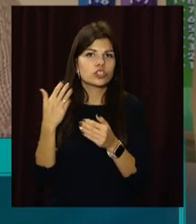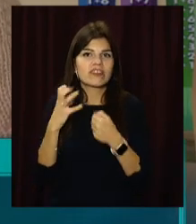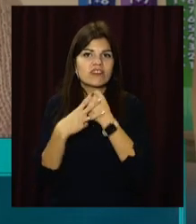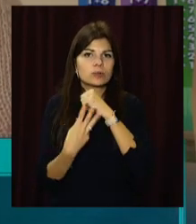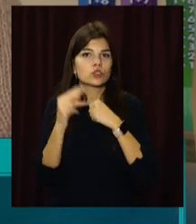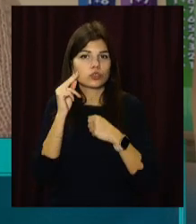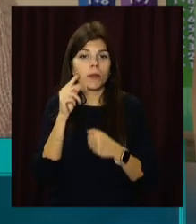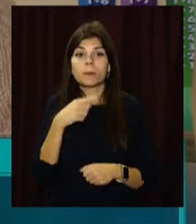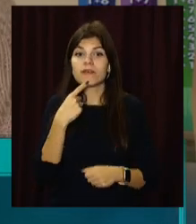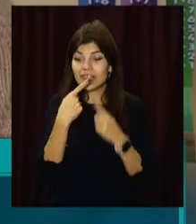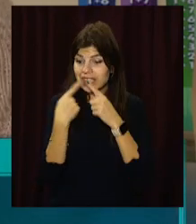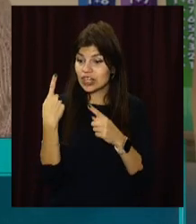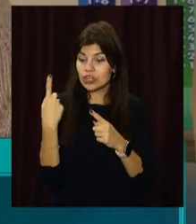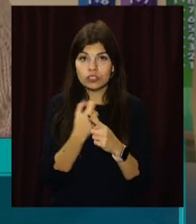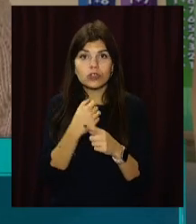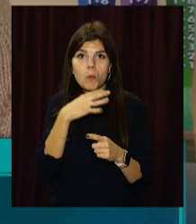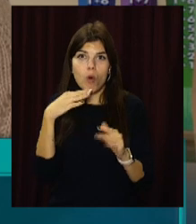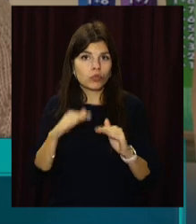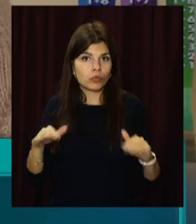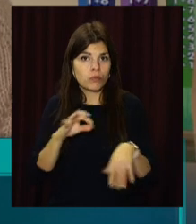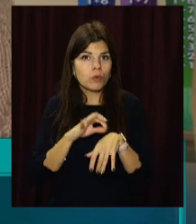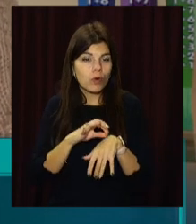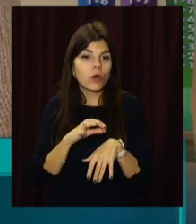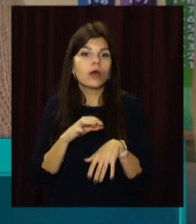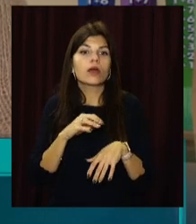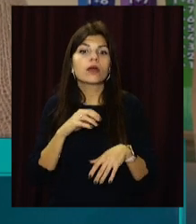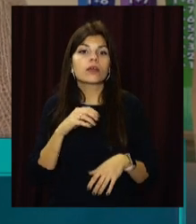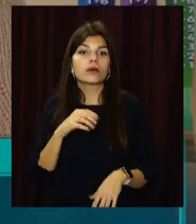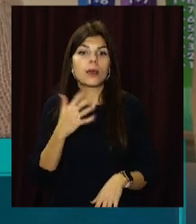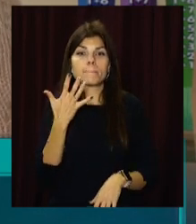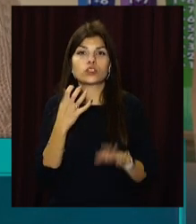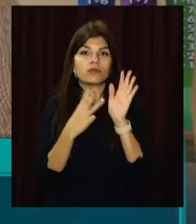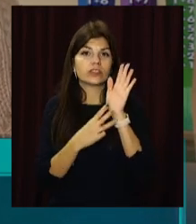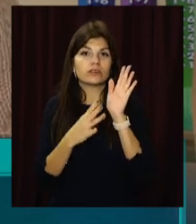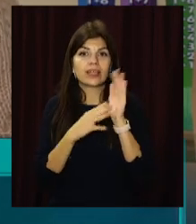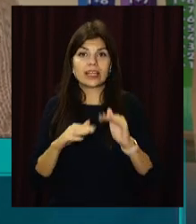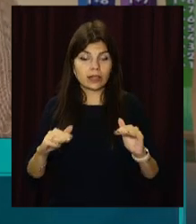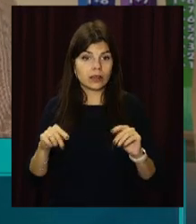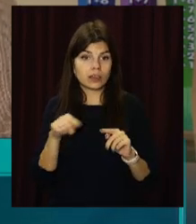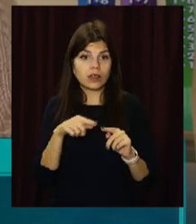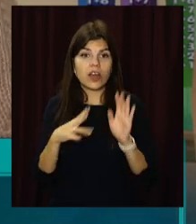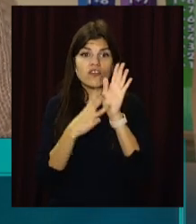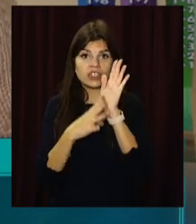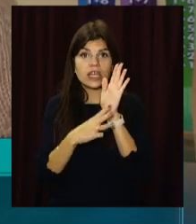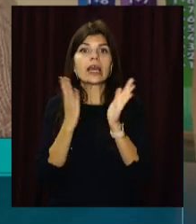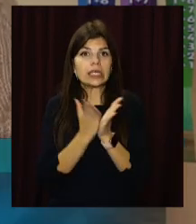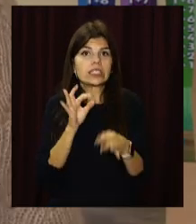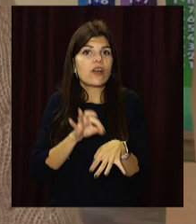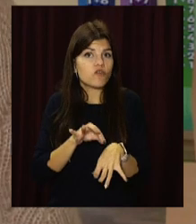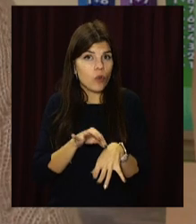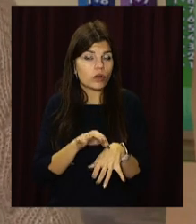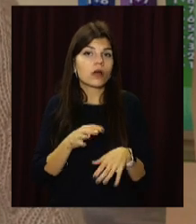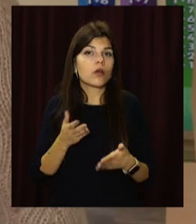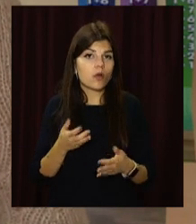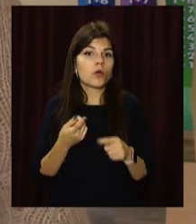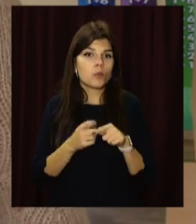великий відсоток за цей тиждень захворіло дітей. Наразі серед 578 дітей 80 хворих. Тому